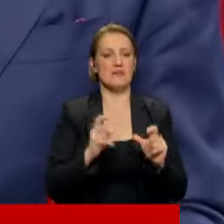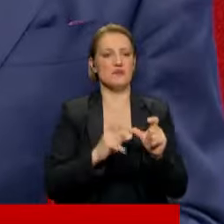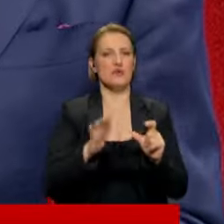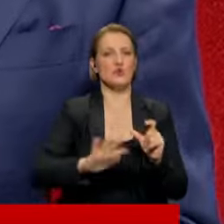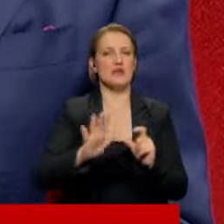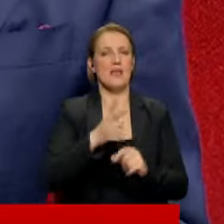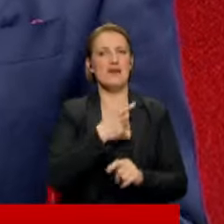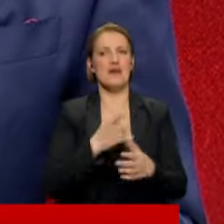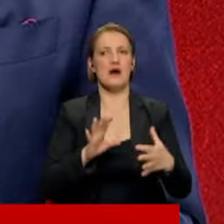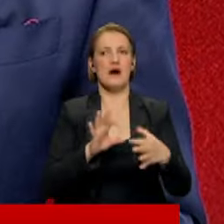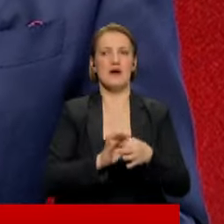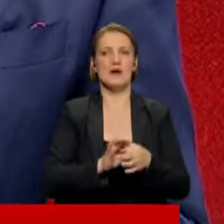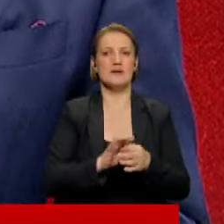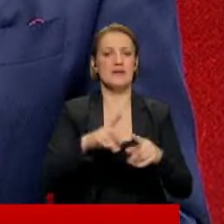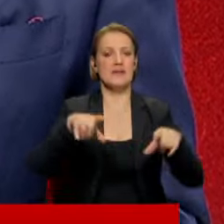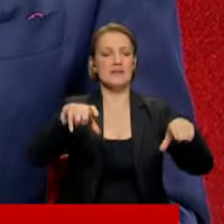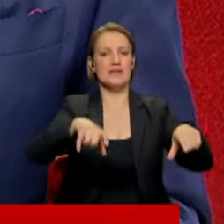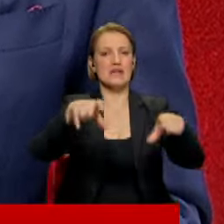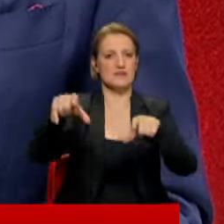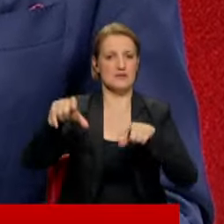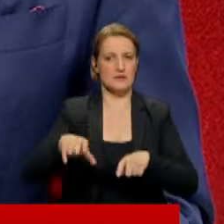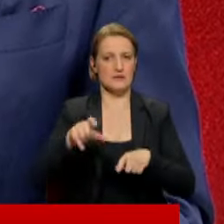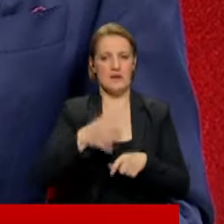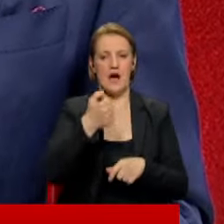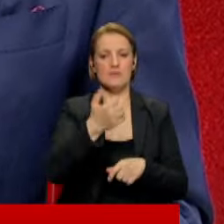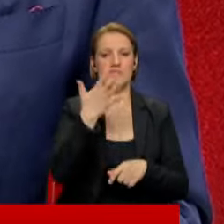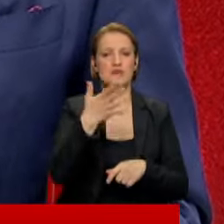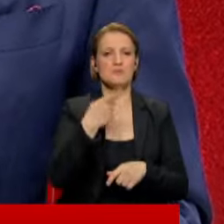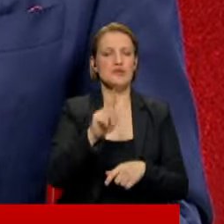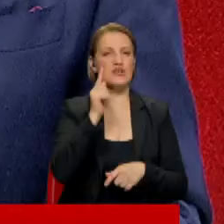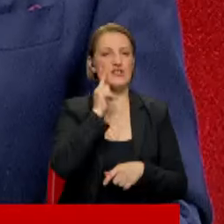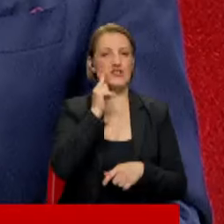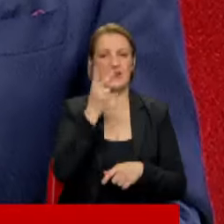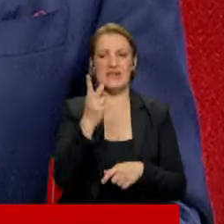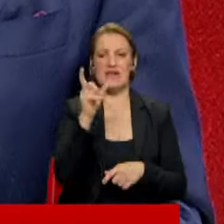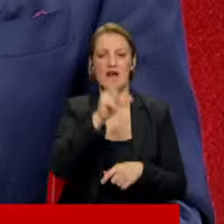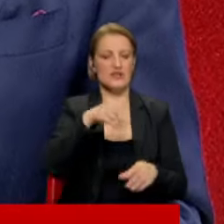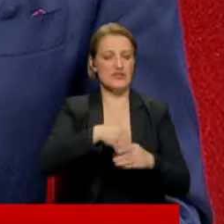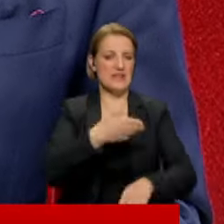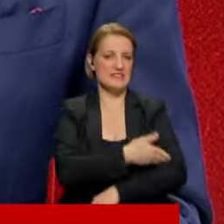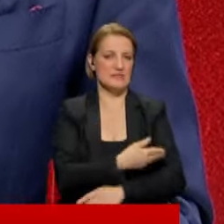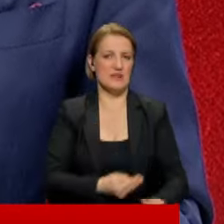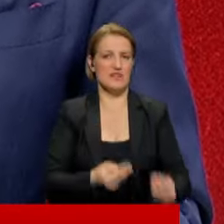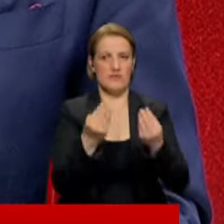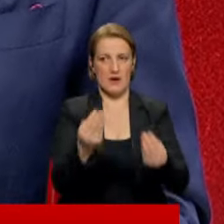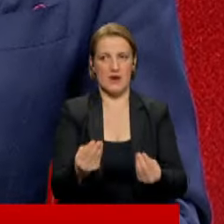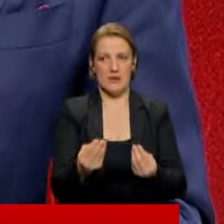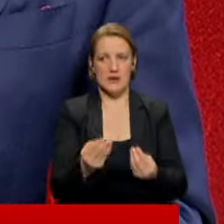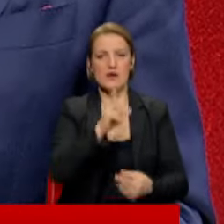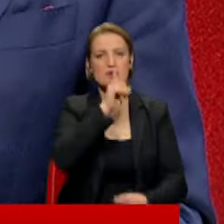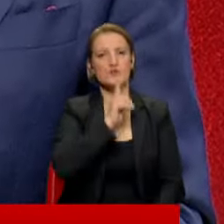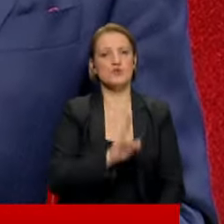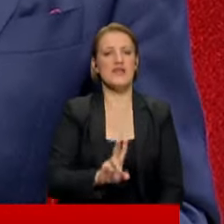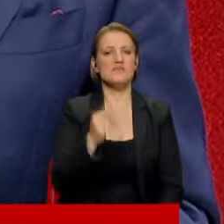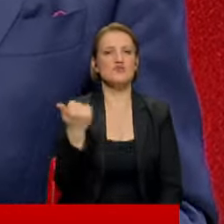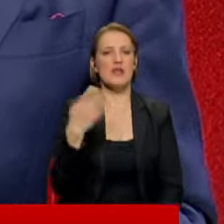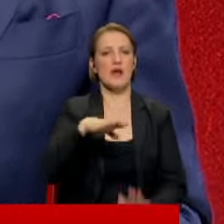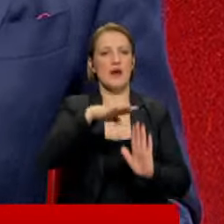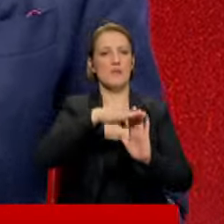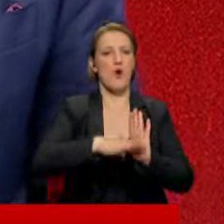belediyecilikle ilgili tesislerimizde 65.000 kişiye 2 ay içinde hizmet vermişiz Evet 170 tane